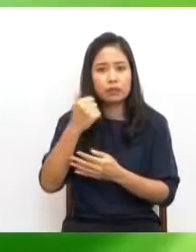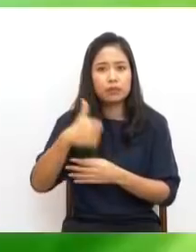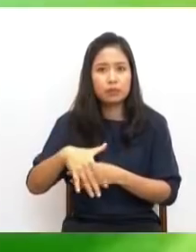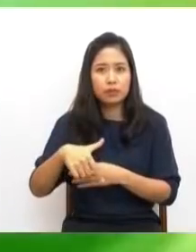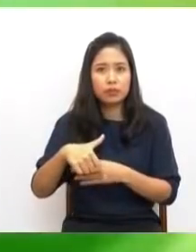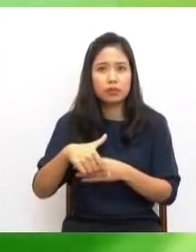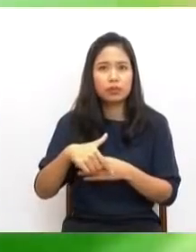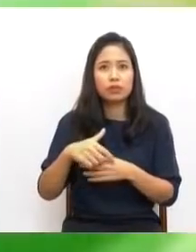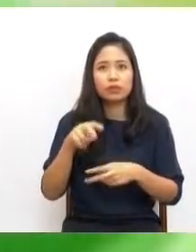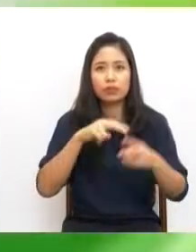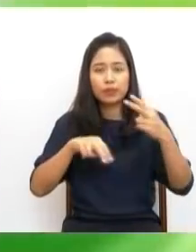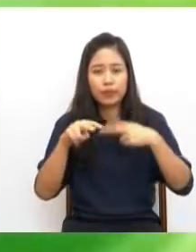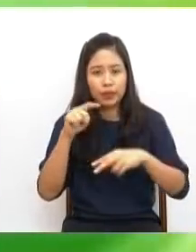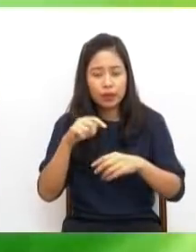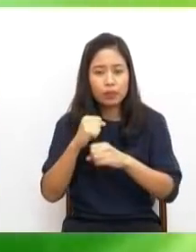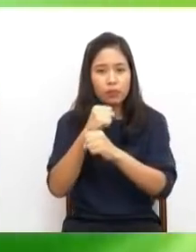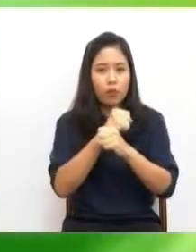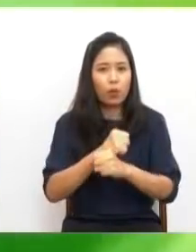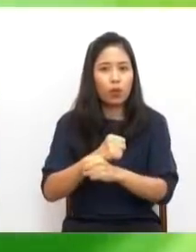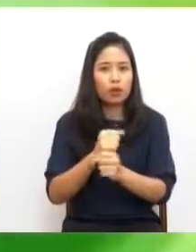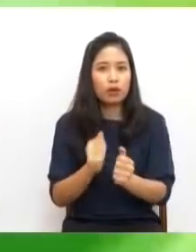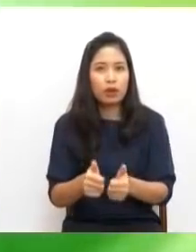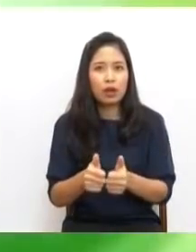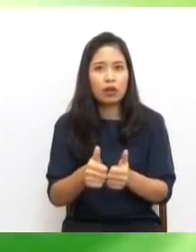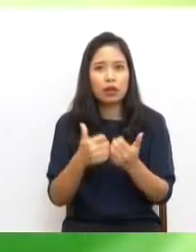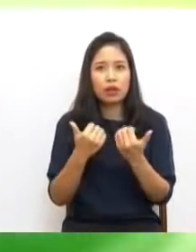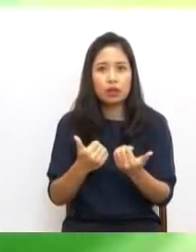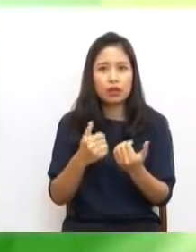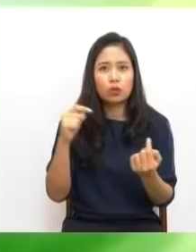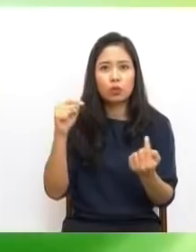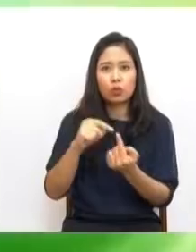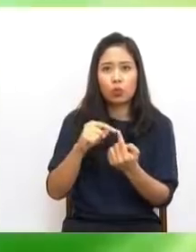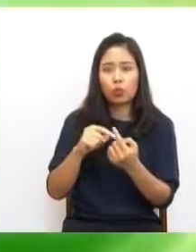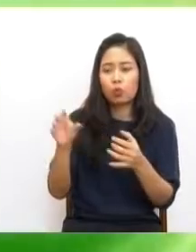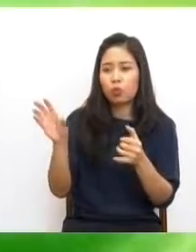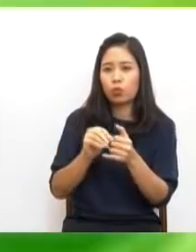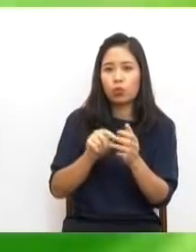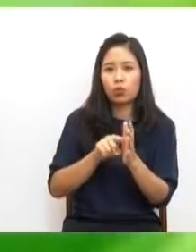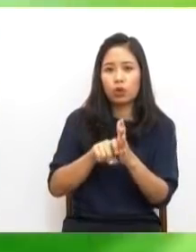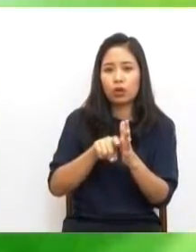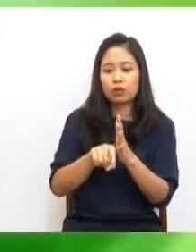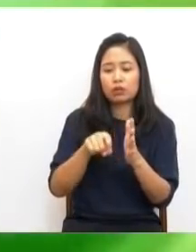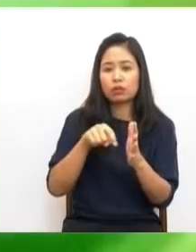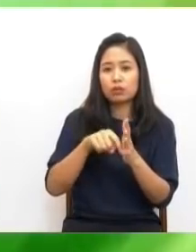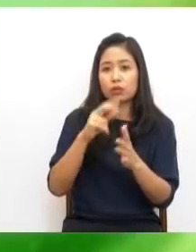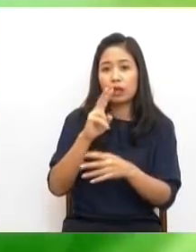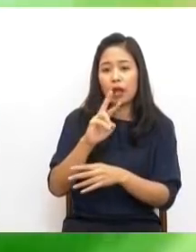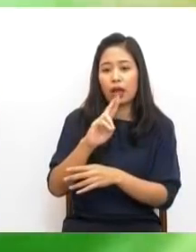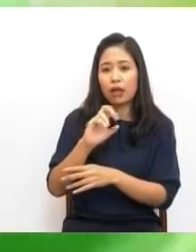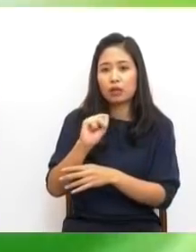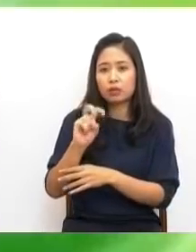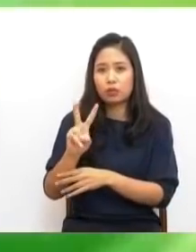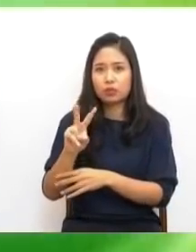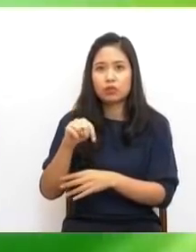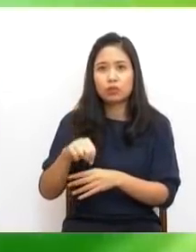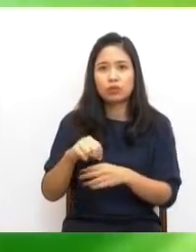ไม่มีวัคซีนที่จะป้องกันได้เราก็มีโรคใหม่ซึ่งเป็นไวรัสเหมือนกันเข้ามาควบคู่กันไปแต่อย่างไรก็ตามนี่สิ่